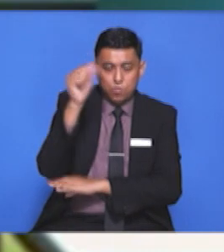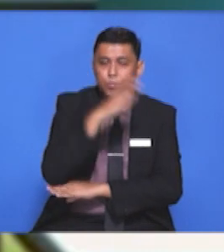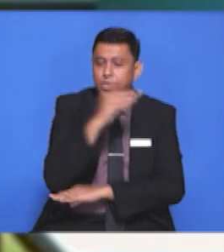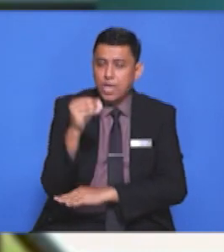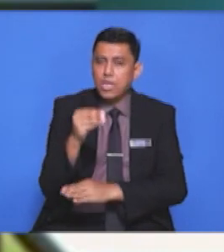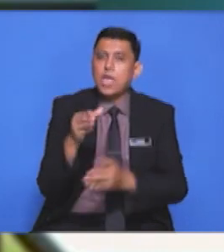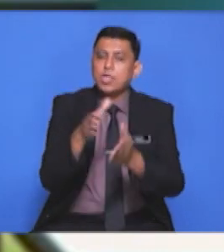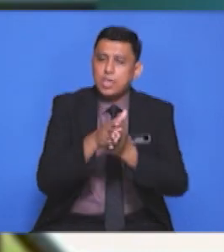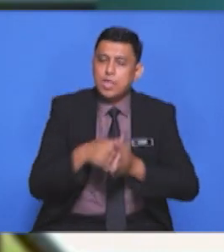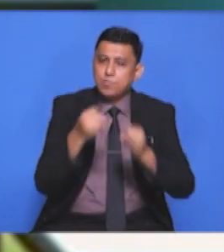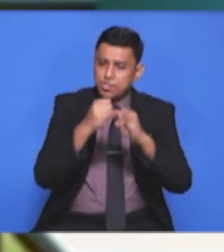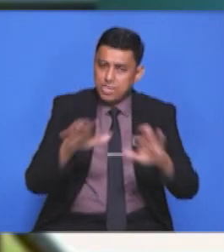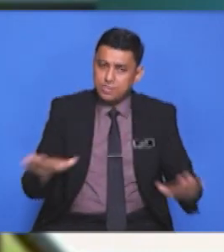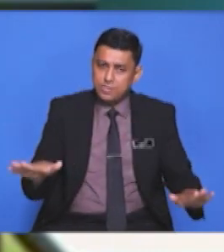salam sejahtera hai hai